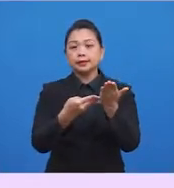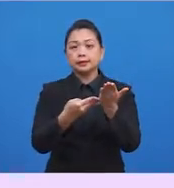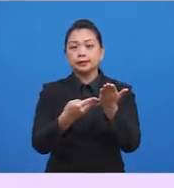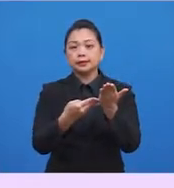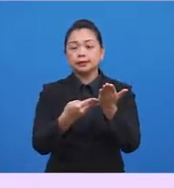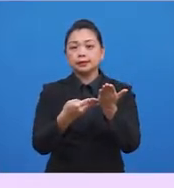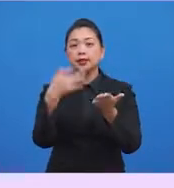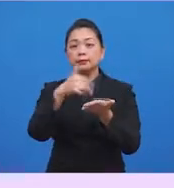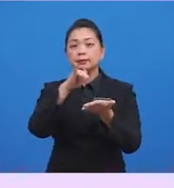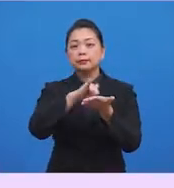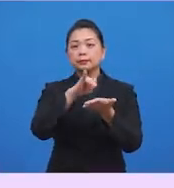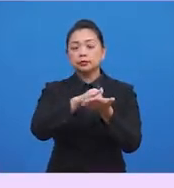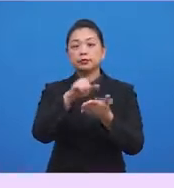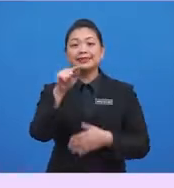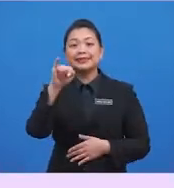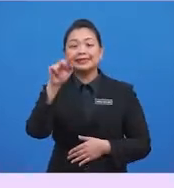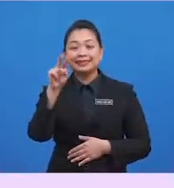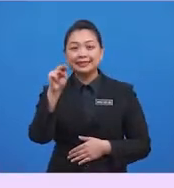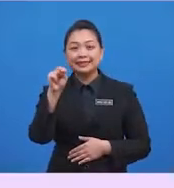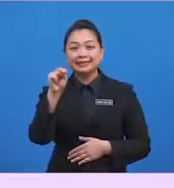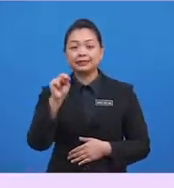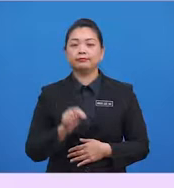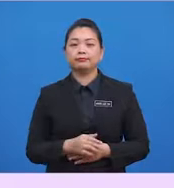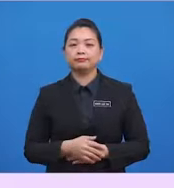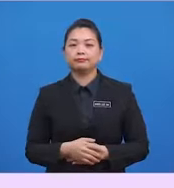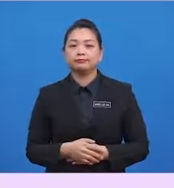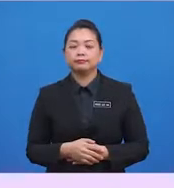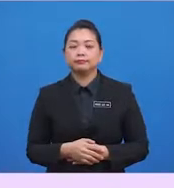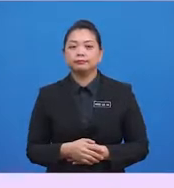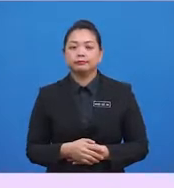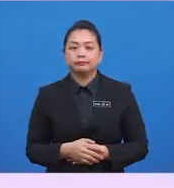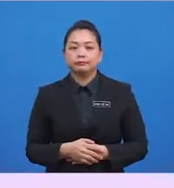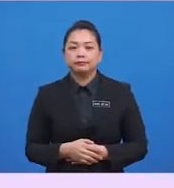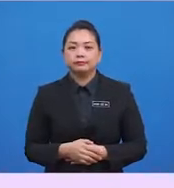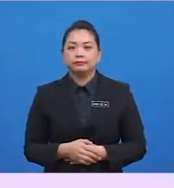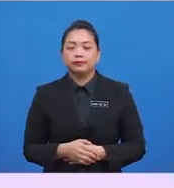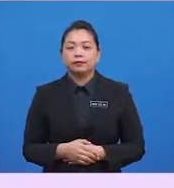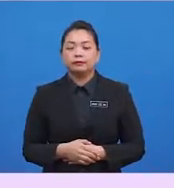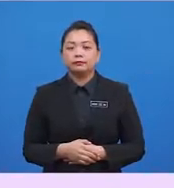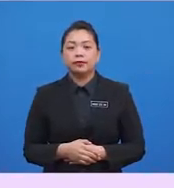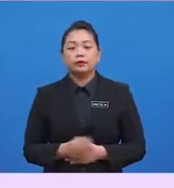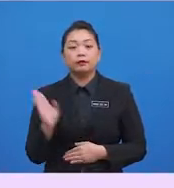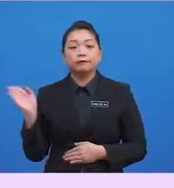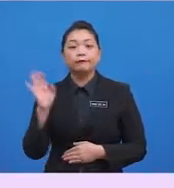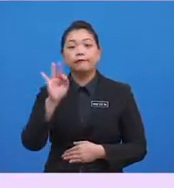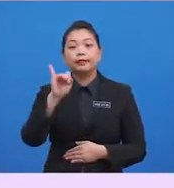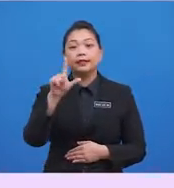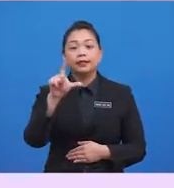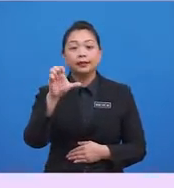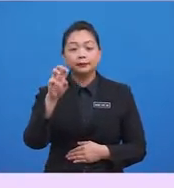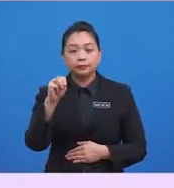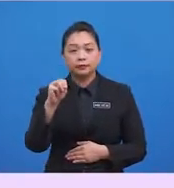tin yang berbentuk silinder. Akhir sekali adalah filem. Objek ini